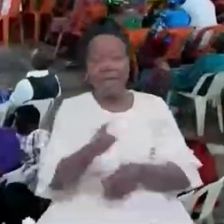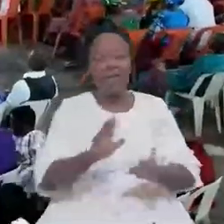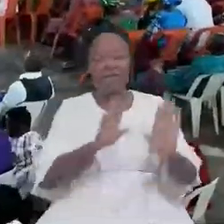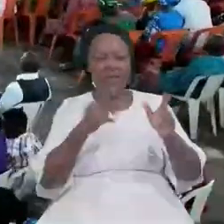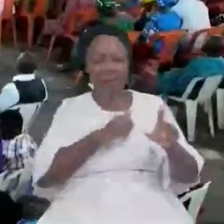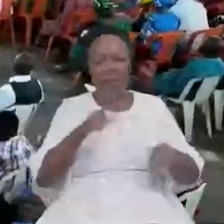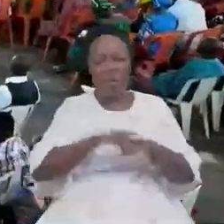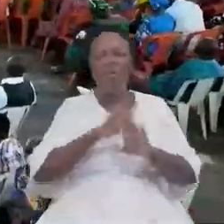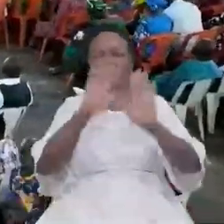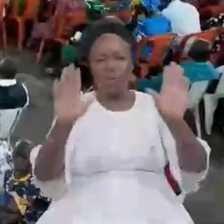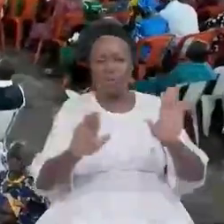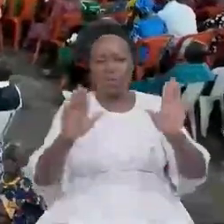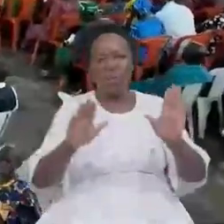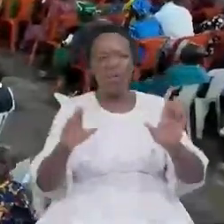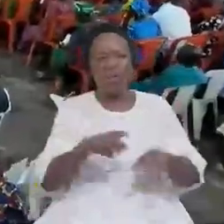craignent l'Éternel.